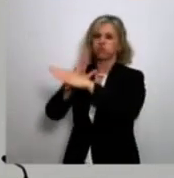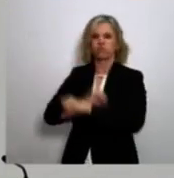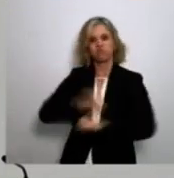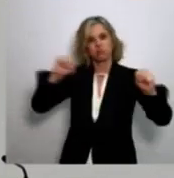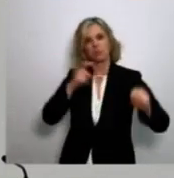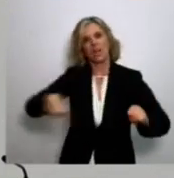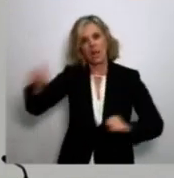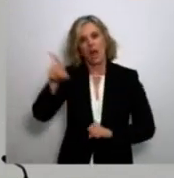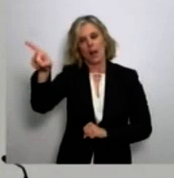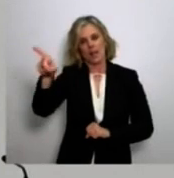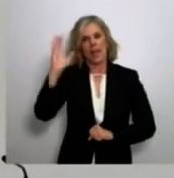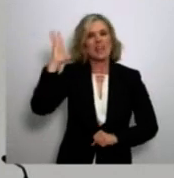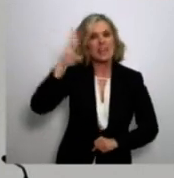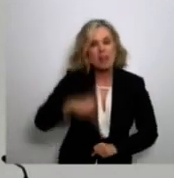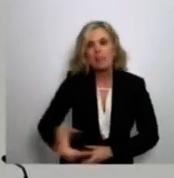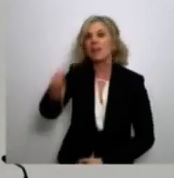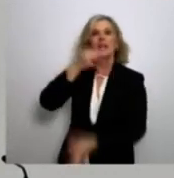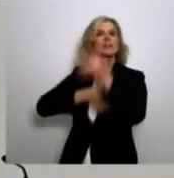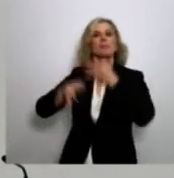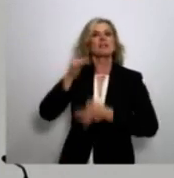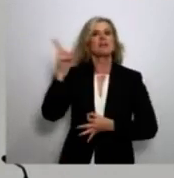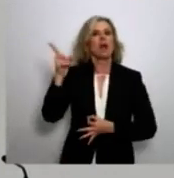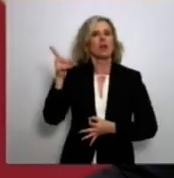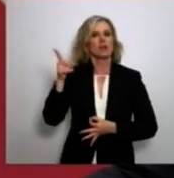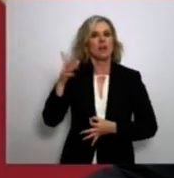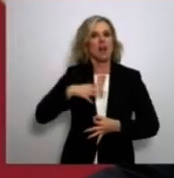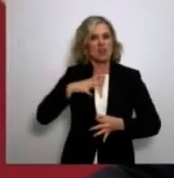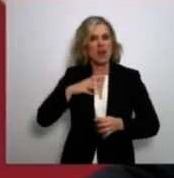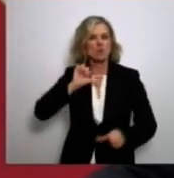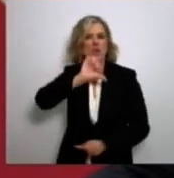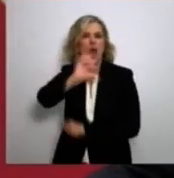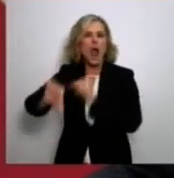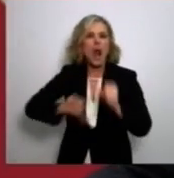μας υπενθυμίζουν καθημερινά, το ότι επιδιώκουν την αντικατάσταση πληθυσμών